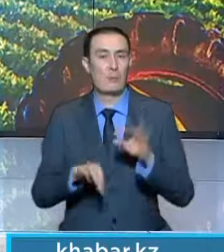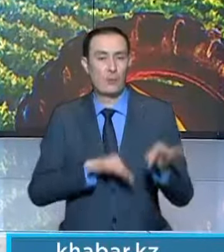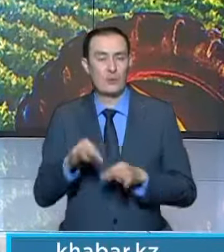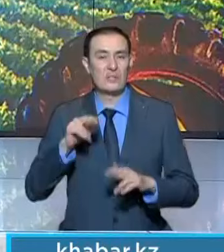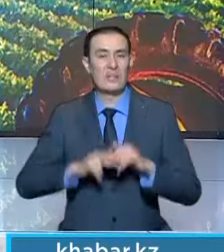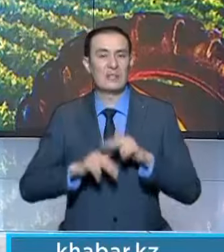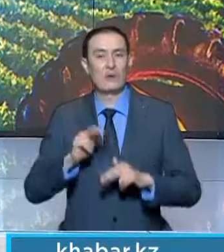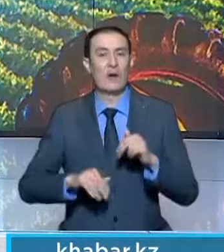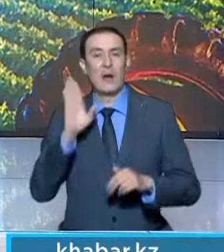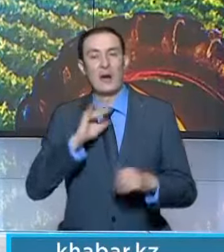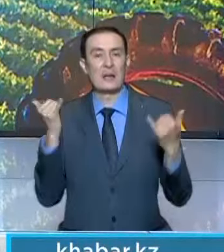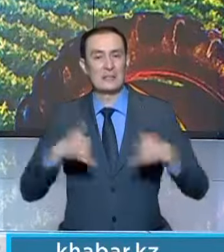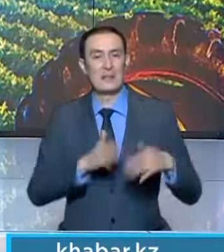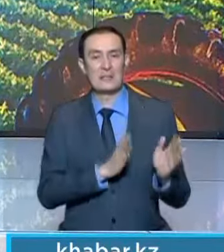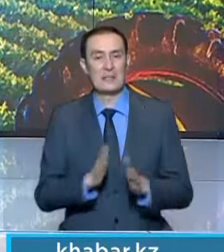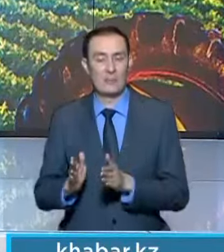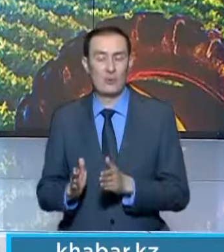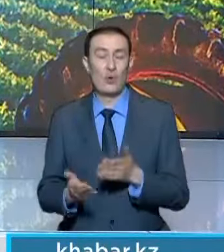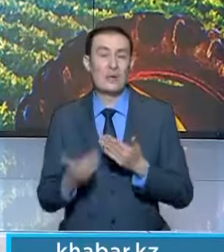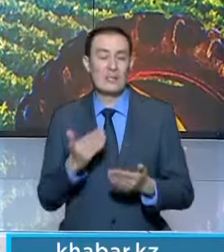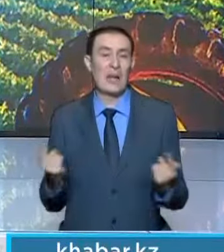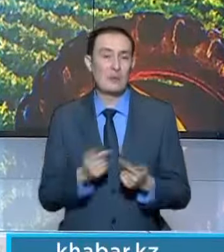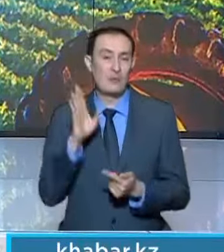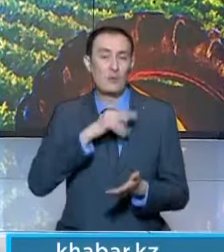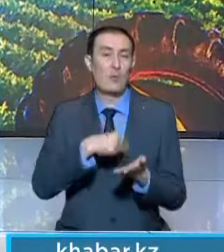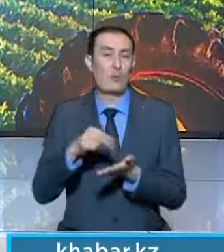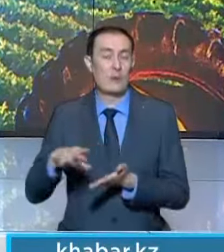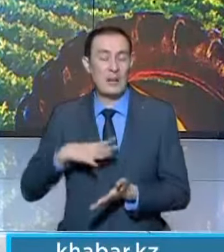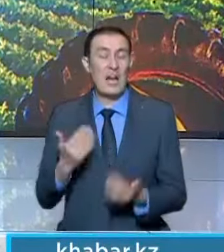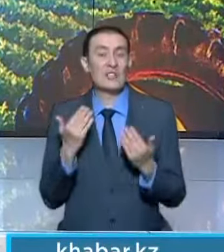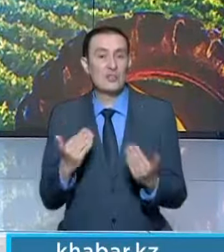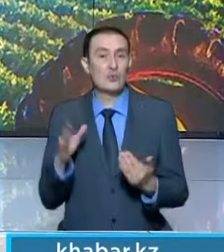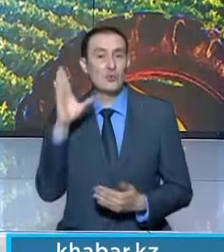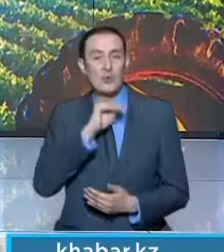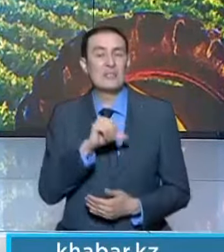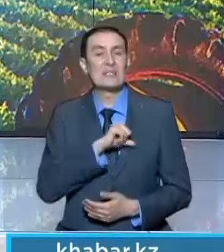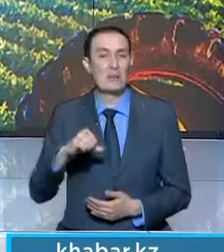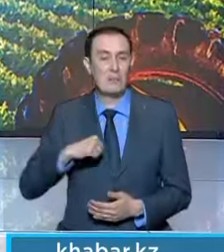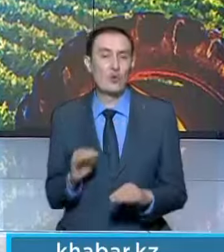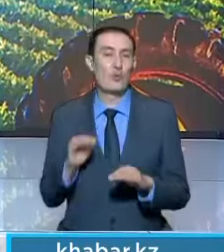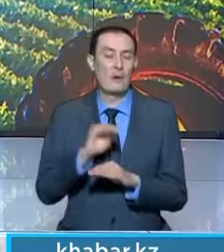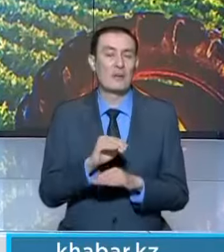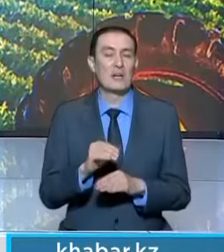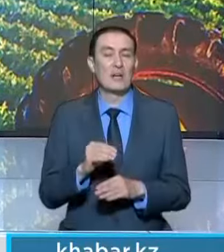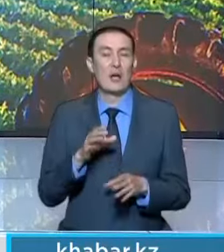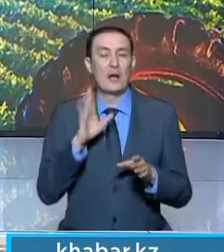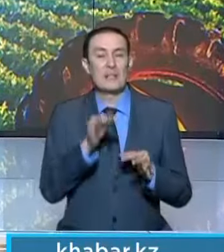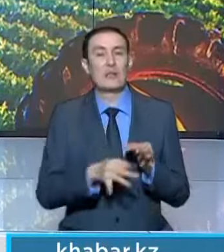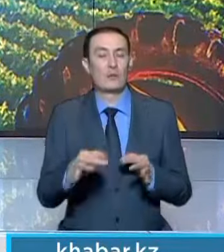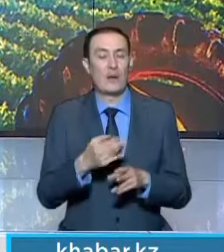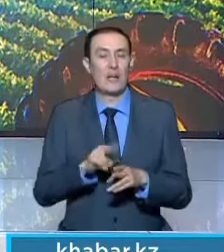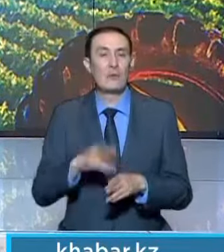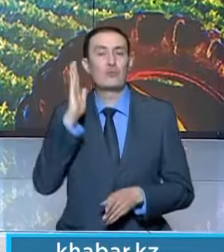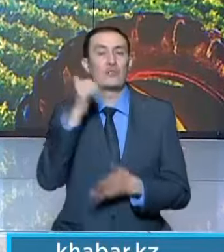по строительству оросительных систем. Но если обычно воду покупали, то сейчас фермерам удалось самим пополнять искусственные бассейны. А это